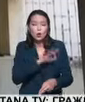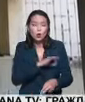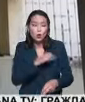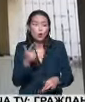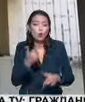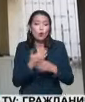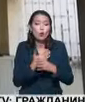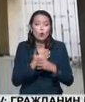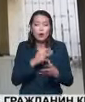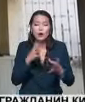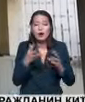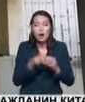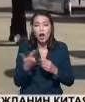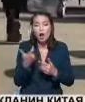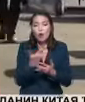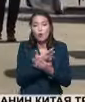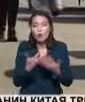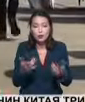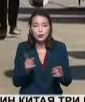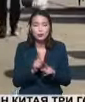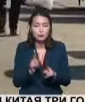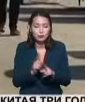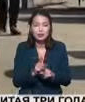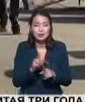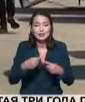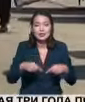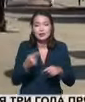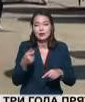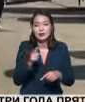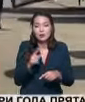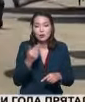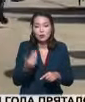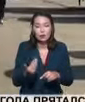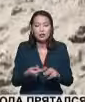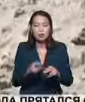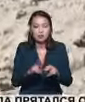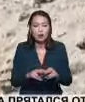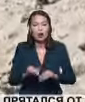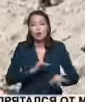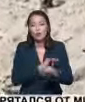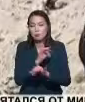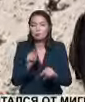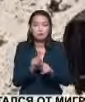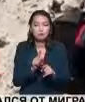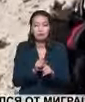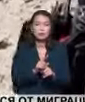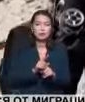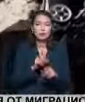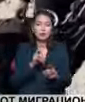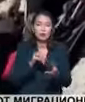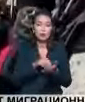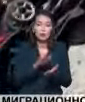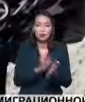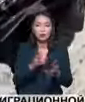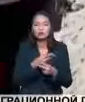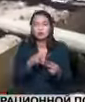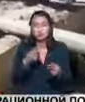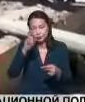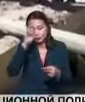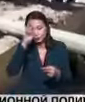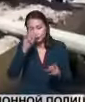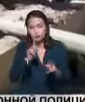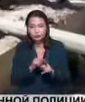в качестве оружия и снять блокаду сектора Газа. Мол, резолюции Совбеза обсуждению не подлежат, а значит, равны для всех государств.